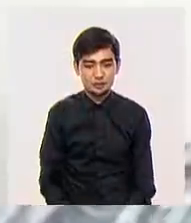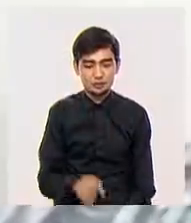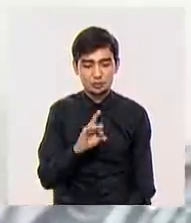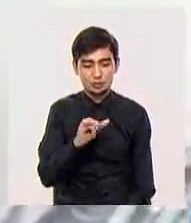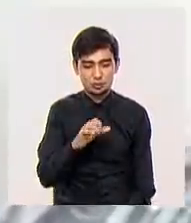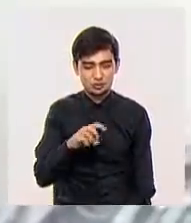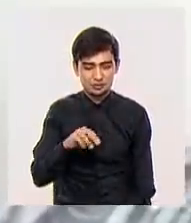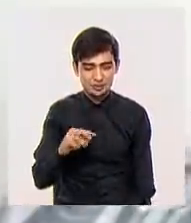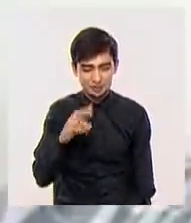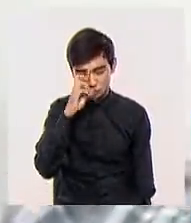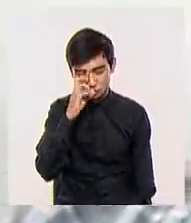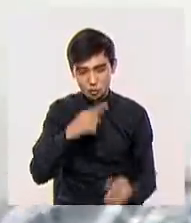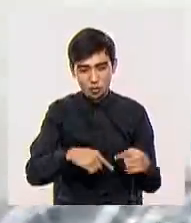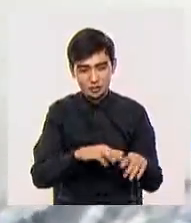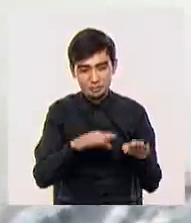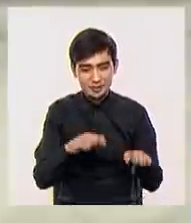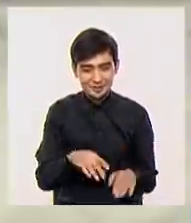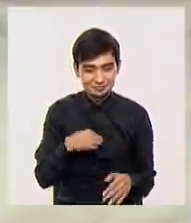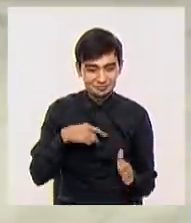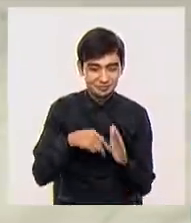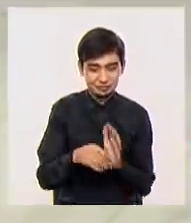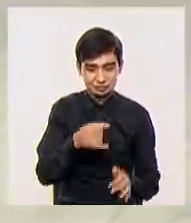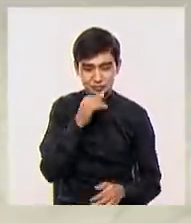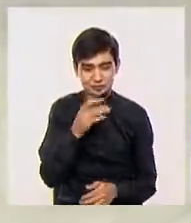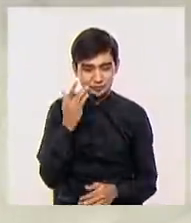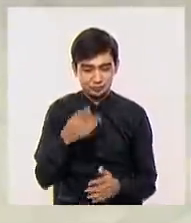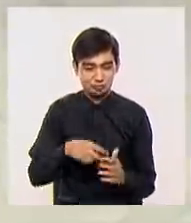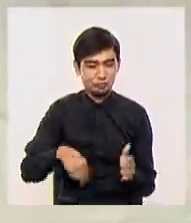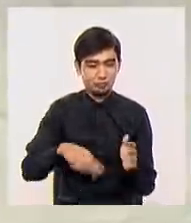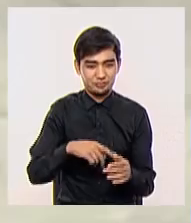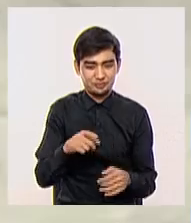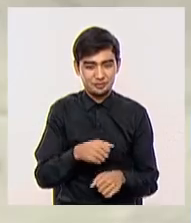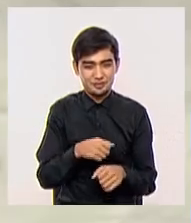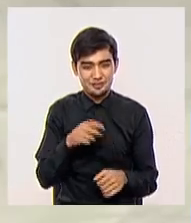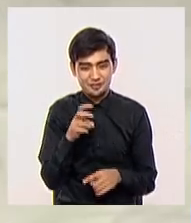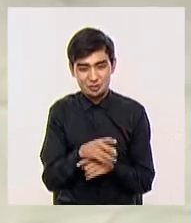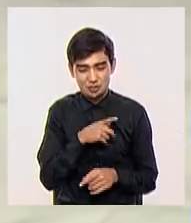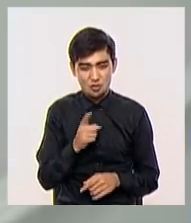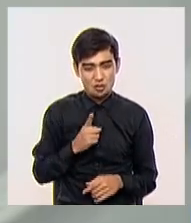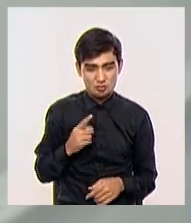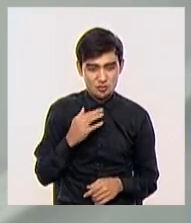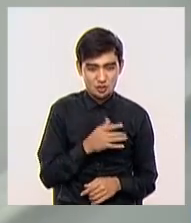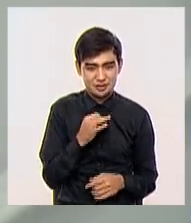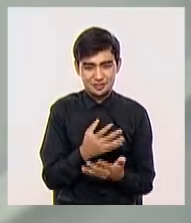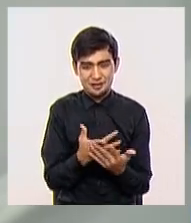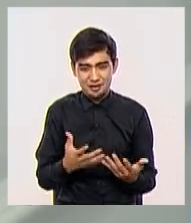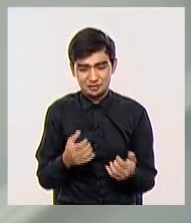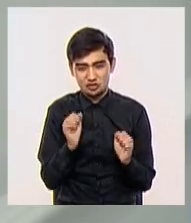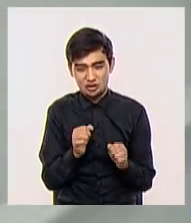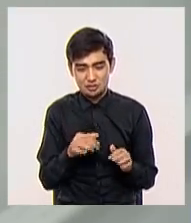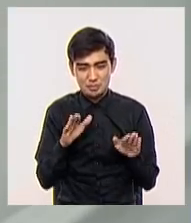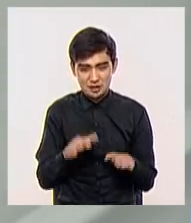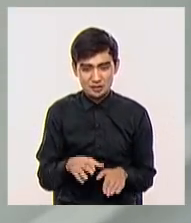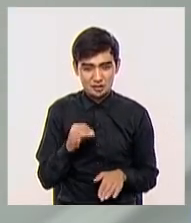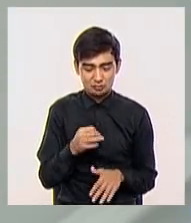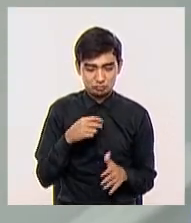Руслан Лазута мемлекеттік органдардың табалдырығынан кері қайтатын белсенділердің бірі. Ол қаптаған күзетші мен түрлі қорғаныс құралдары